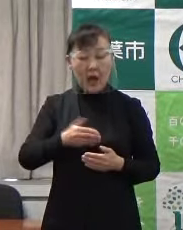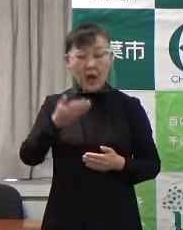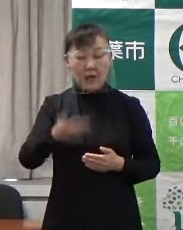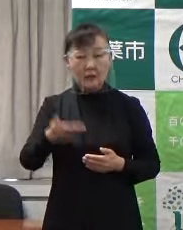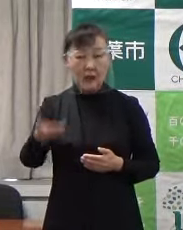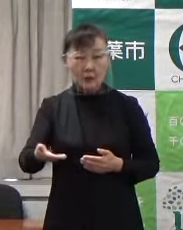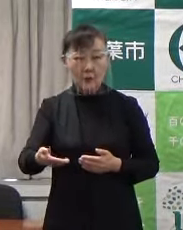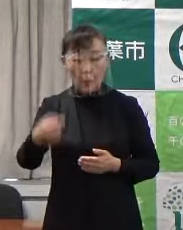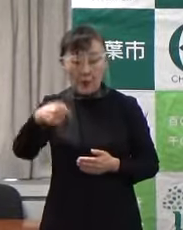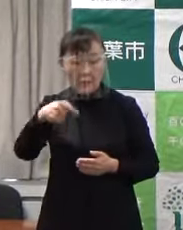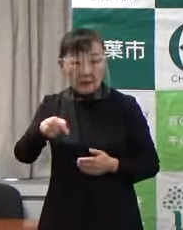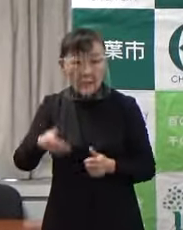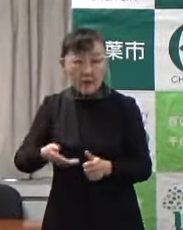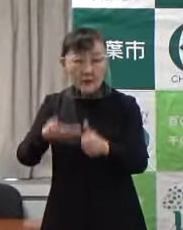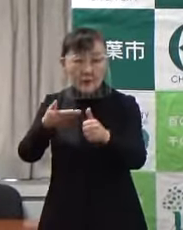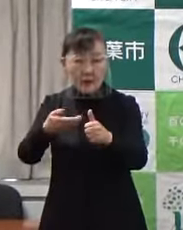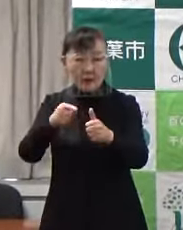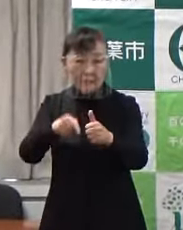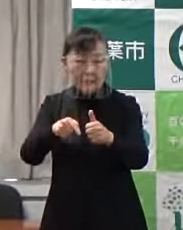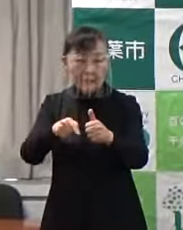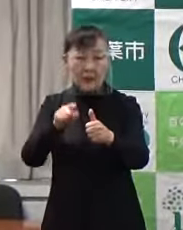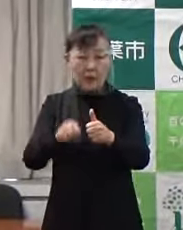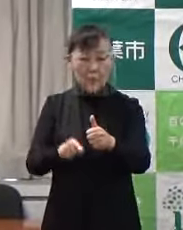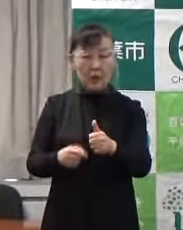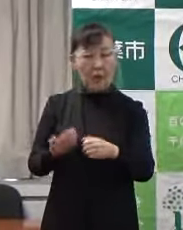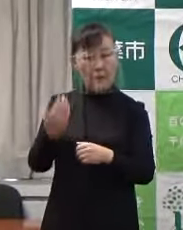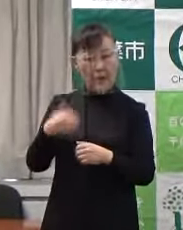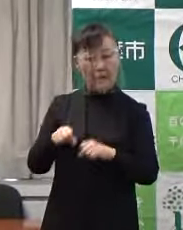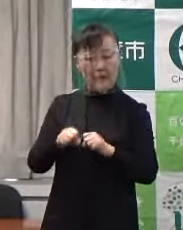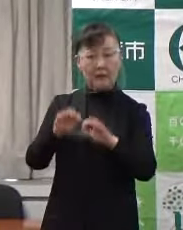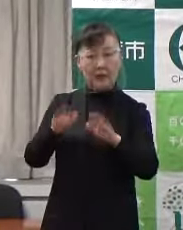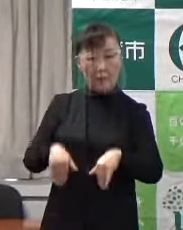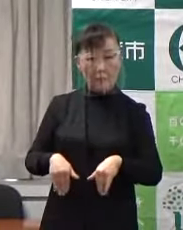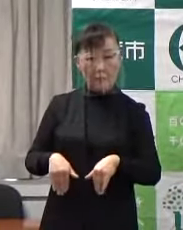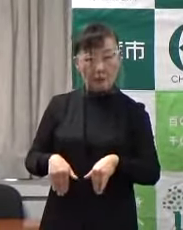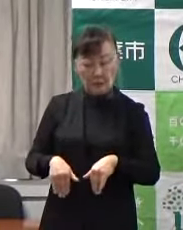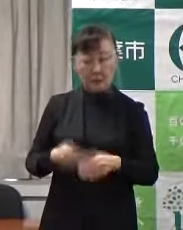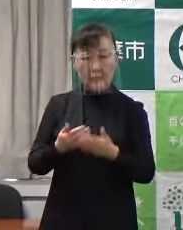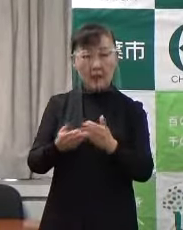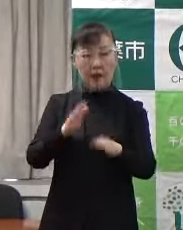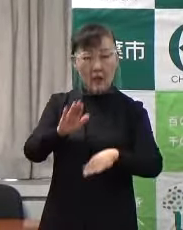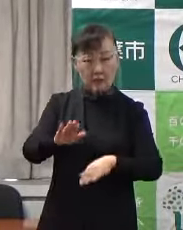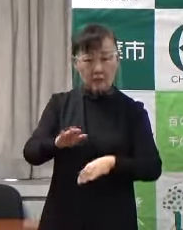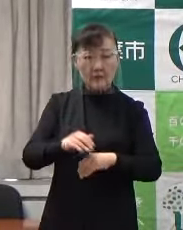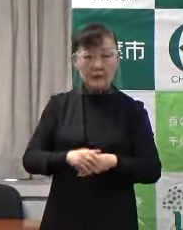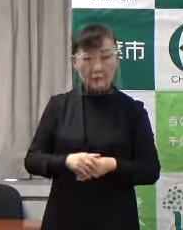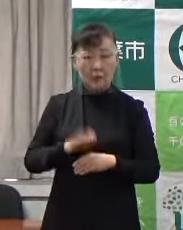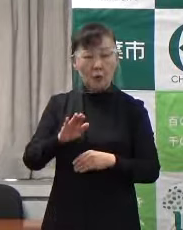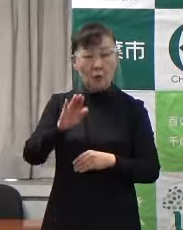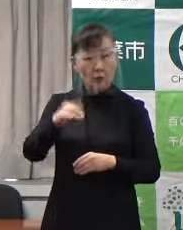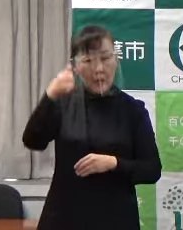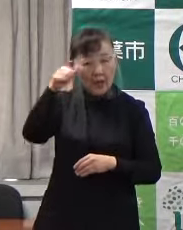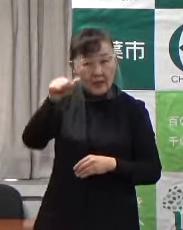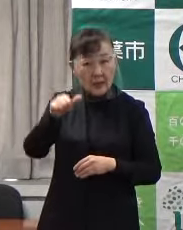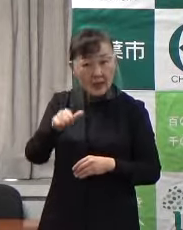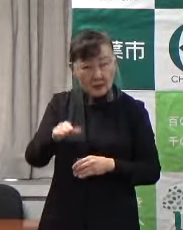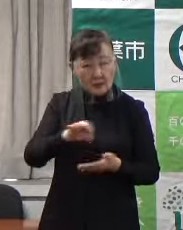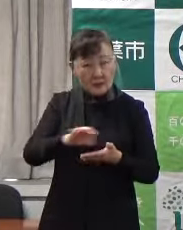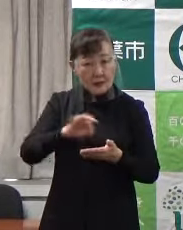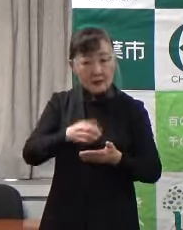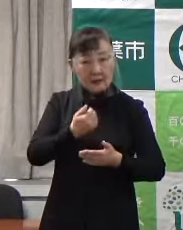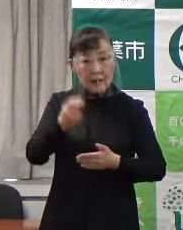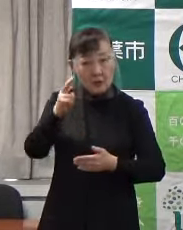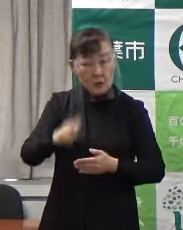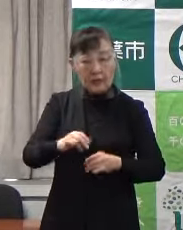か、職員にとってもこういったことをやったんだというのを今後何かあった場合にはですね、活用できるようなテキスト